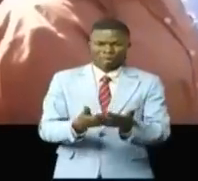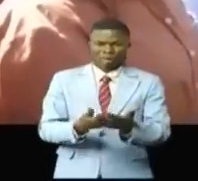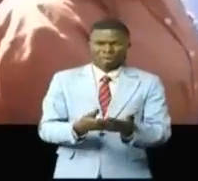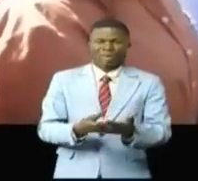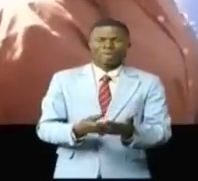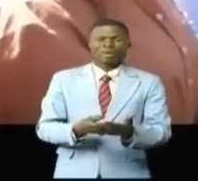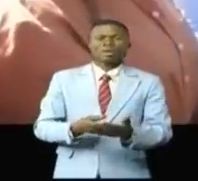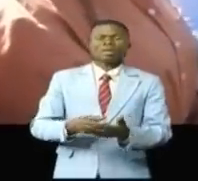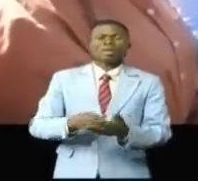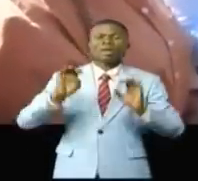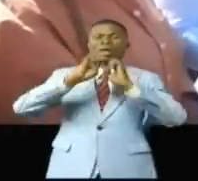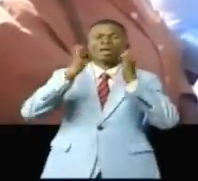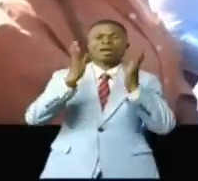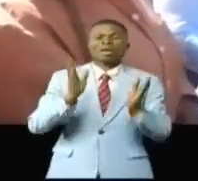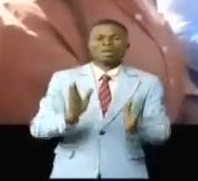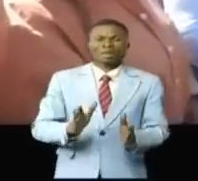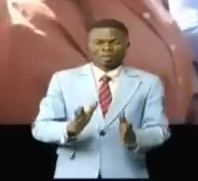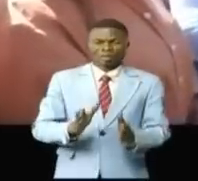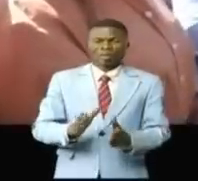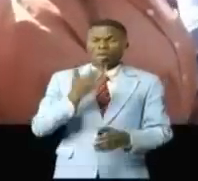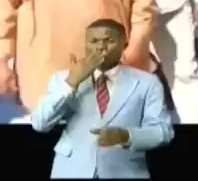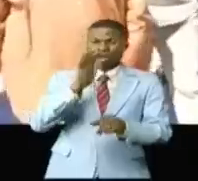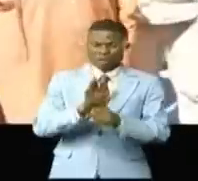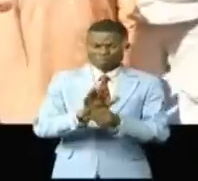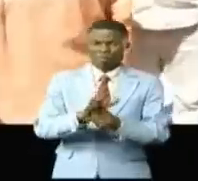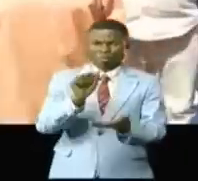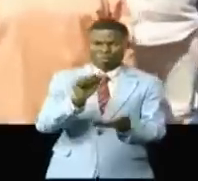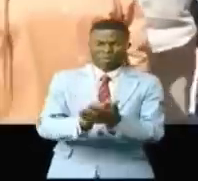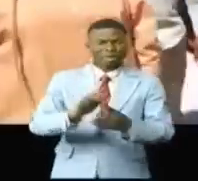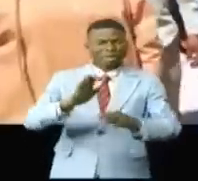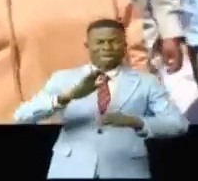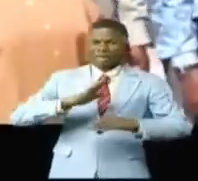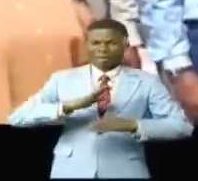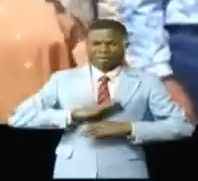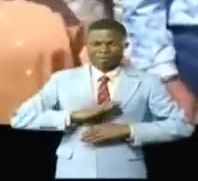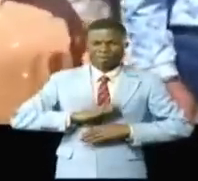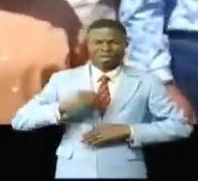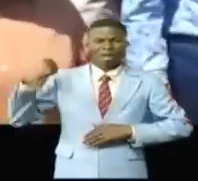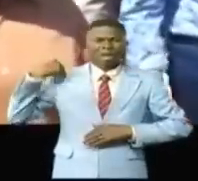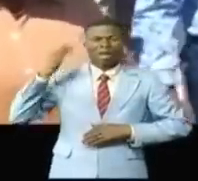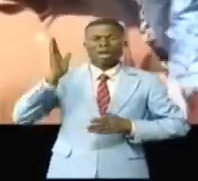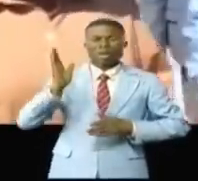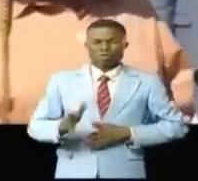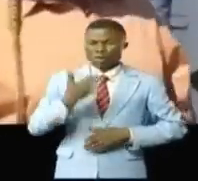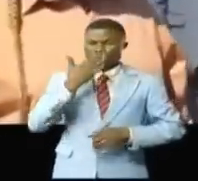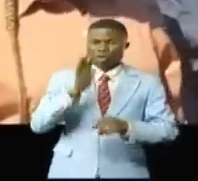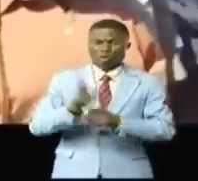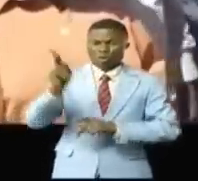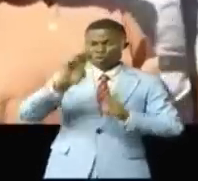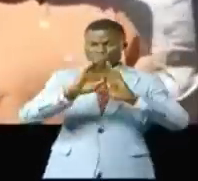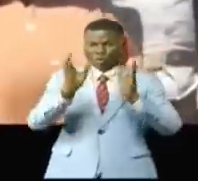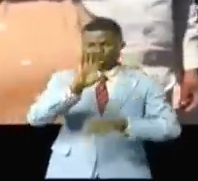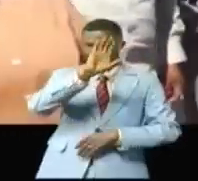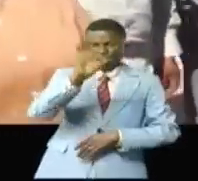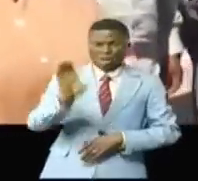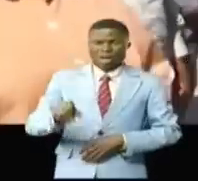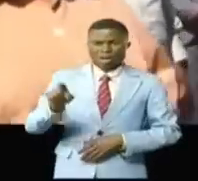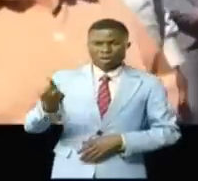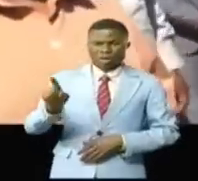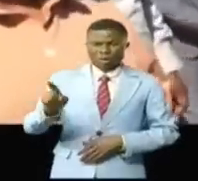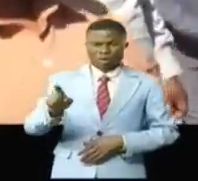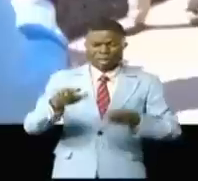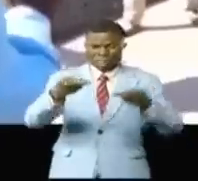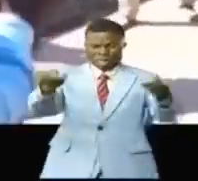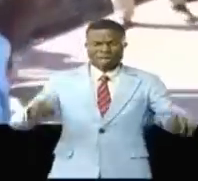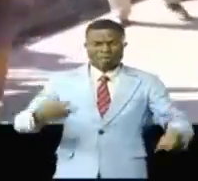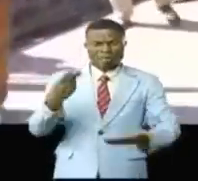confirmé l'entrepreneur commis à ces travaux. Satisfait, Jacques Ablakatoué promet aux habitants de la commune de Chitourou un terrain